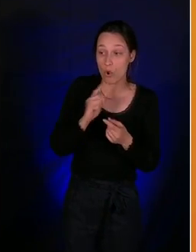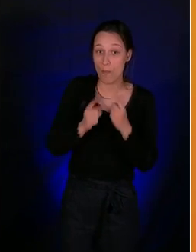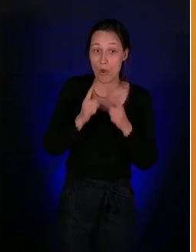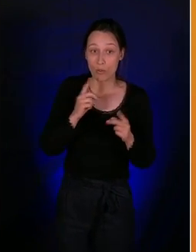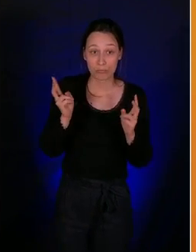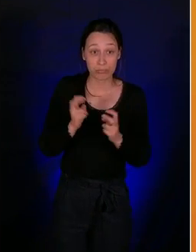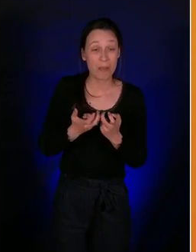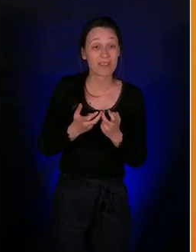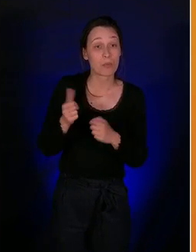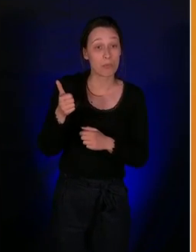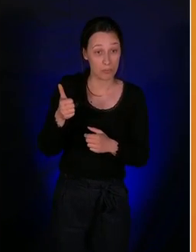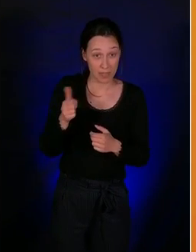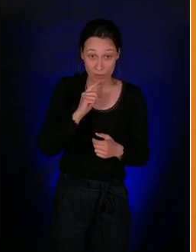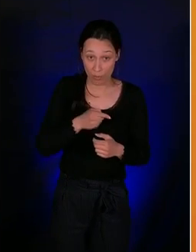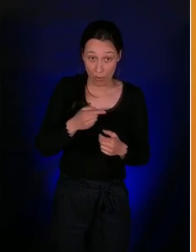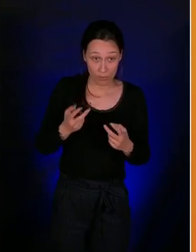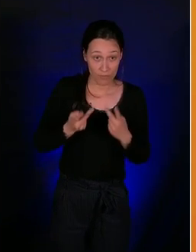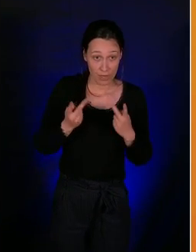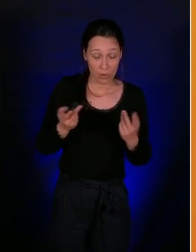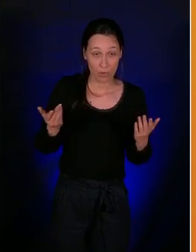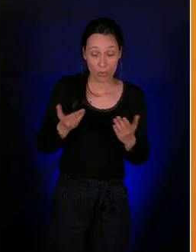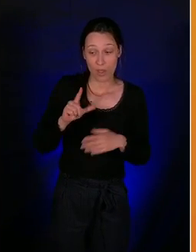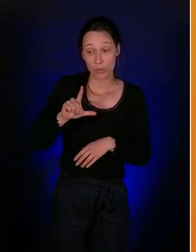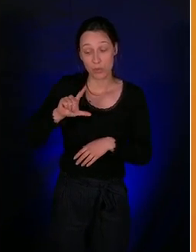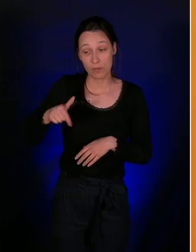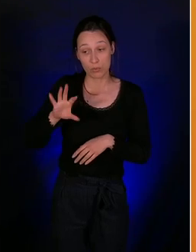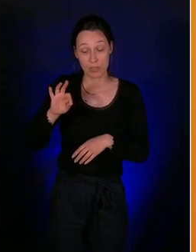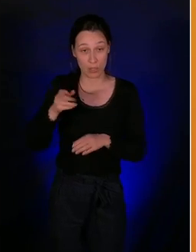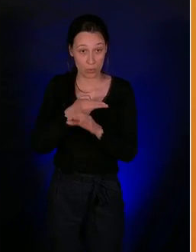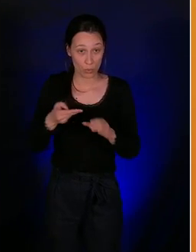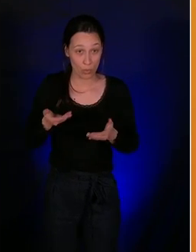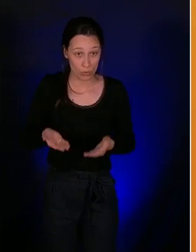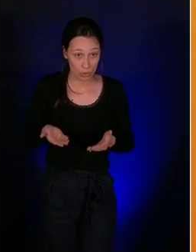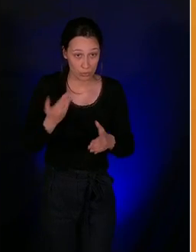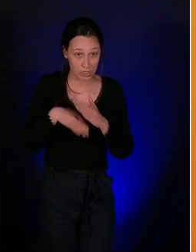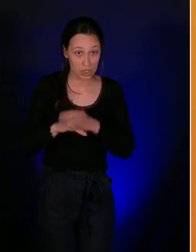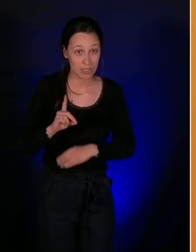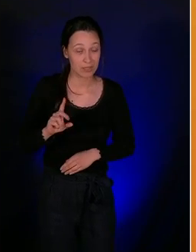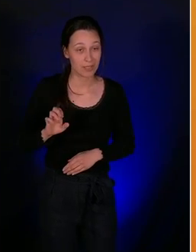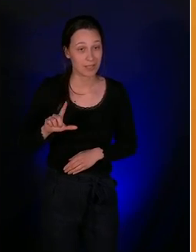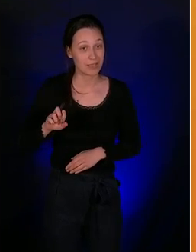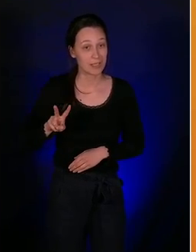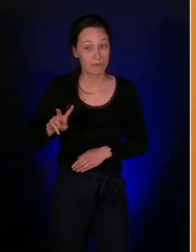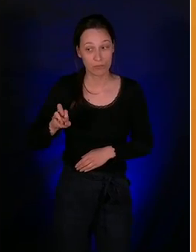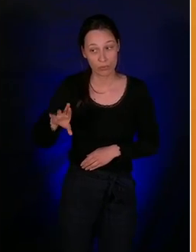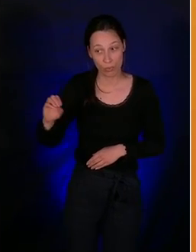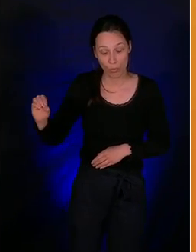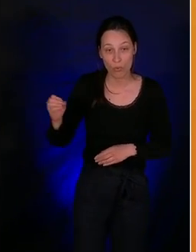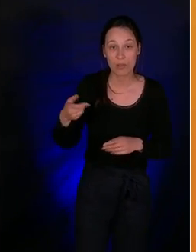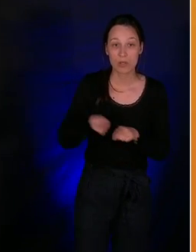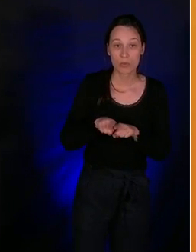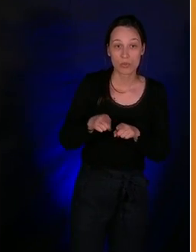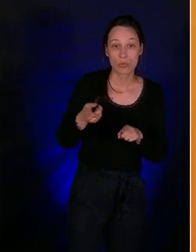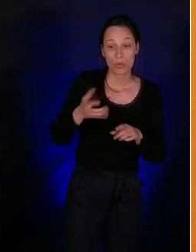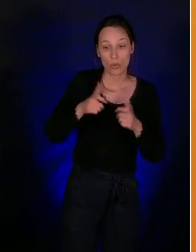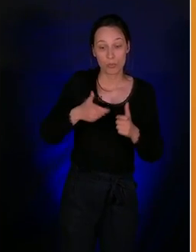à 2,50 € pour une commande aujourd'hui, par exemple chez Deliveroo. Et puis on a même eu des défaites compliquées, par exemple dans mon entreprise, Just It, où on s'est battu